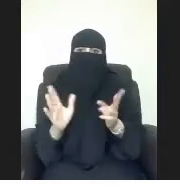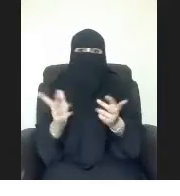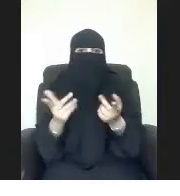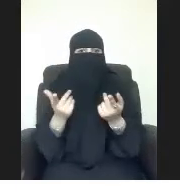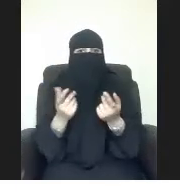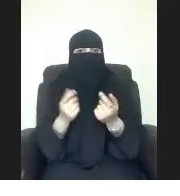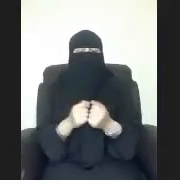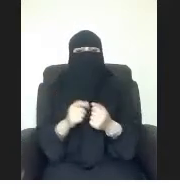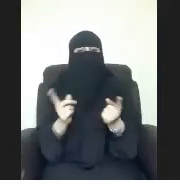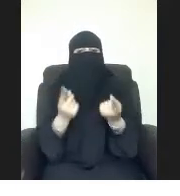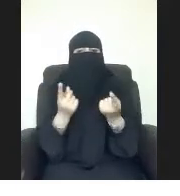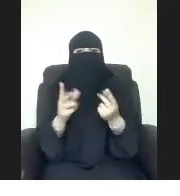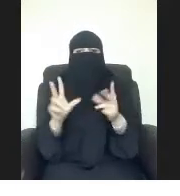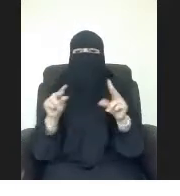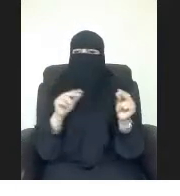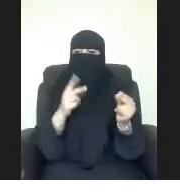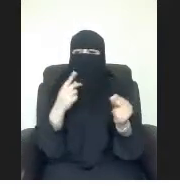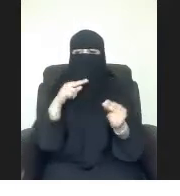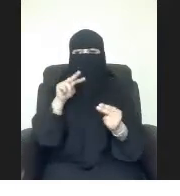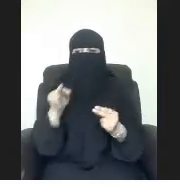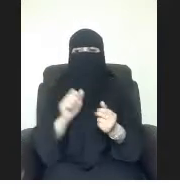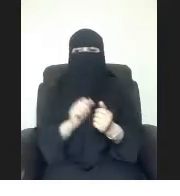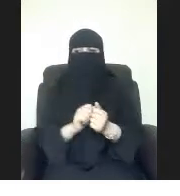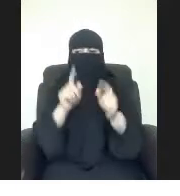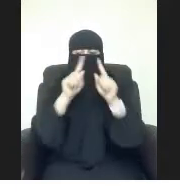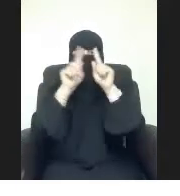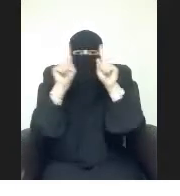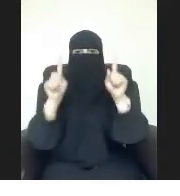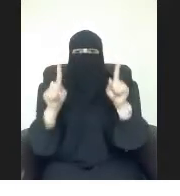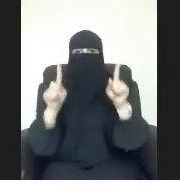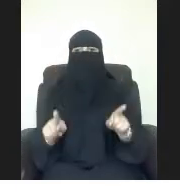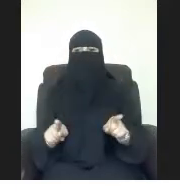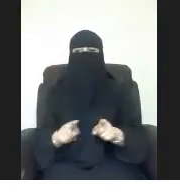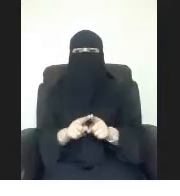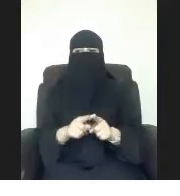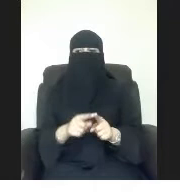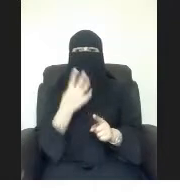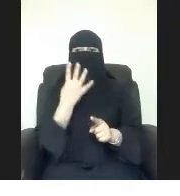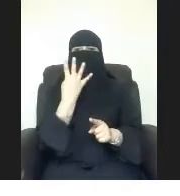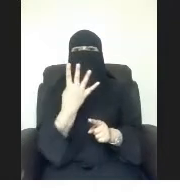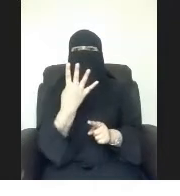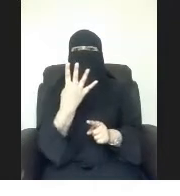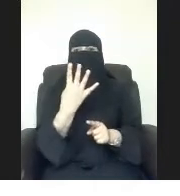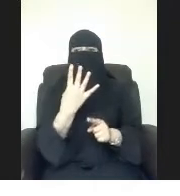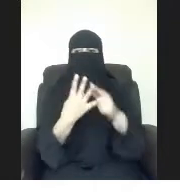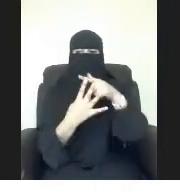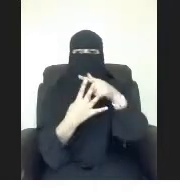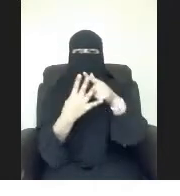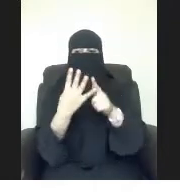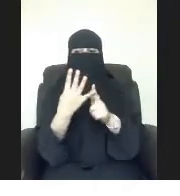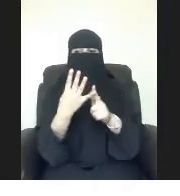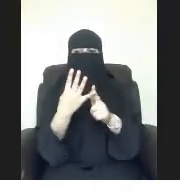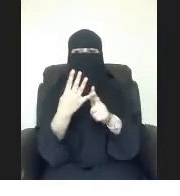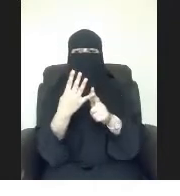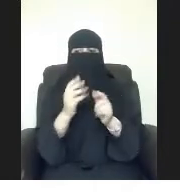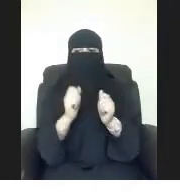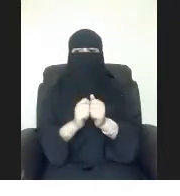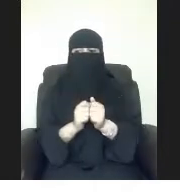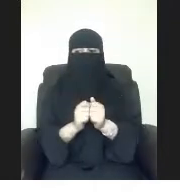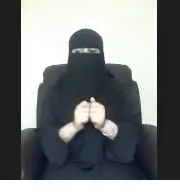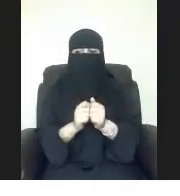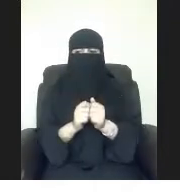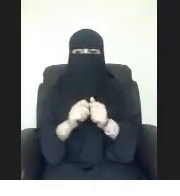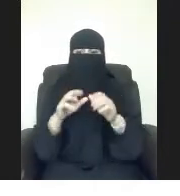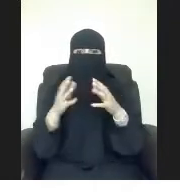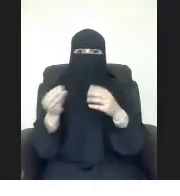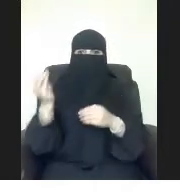نماذج التناوب الروتيشن مودلز، وهي أربعة نماذج، ونموذج المرن فليكس مودل، نموذج انتقائي ألاكارت